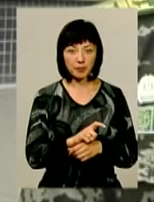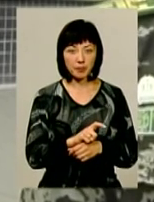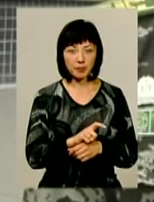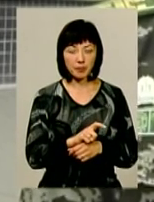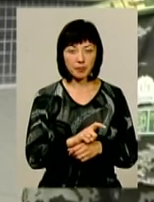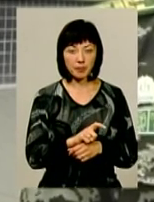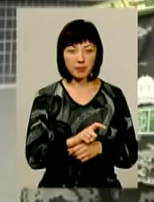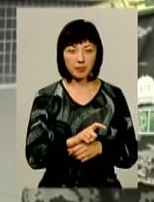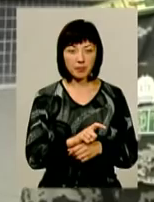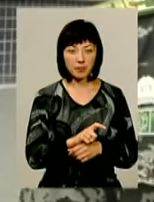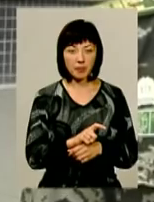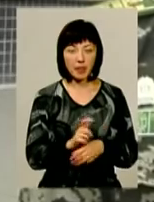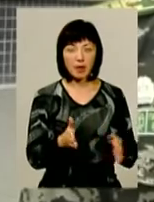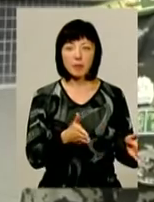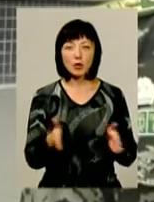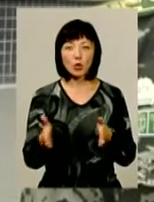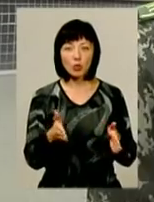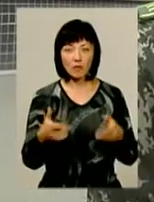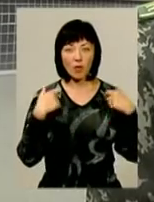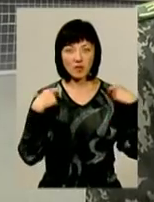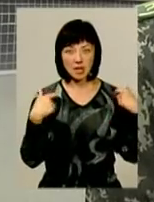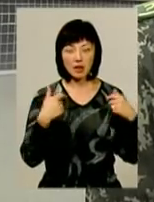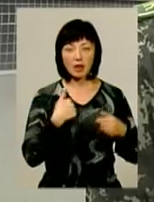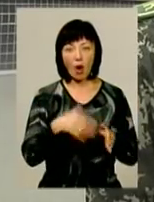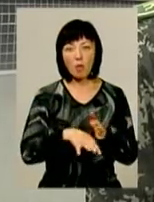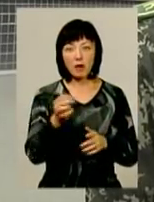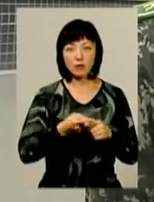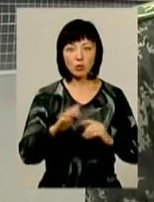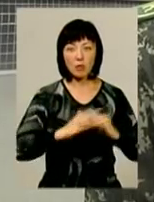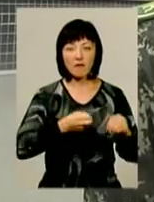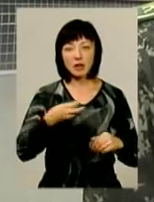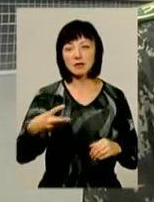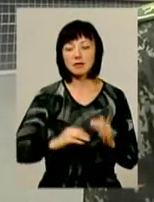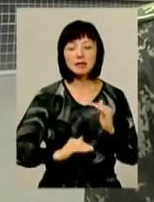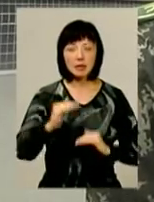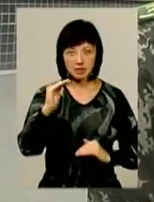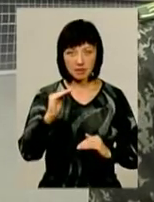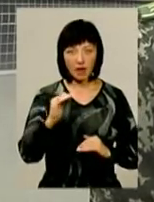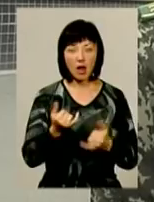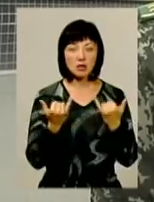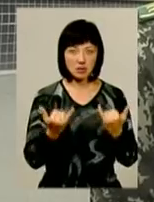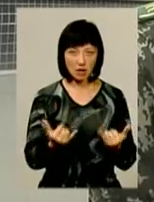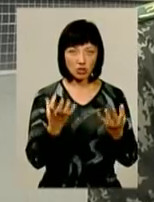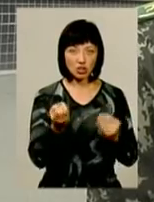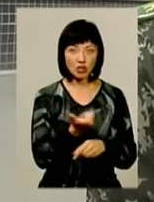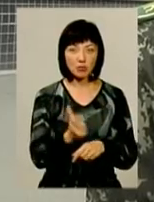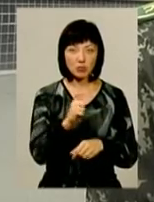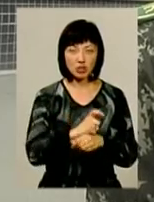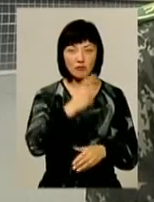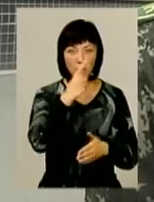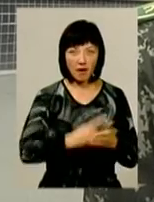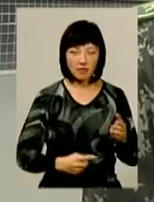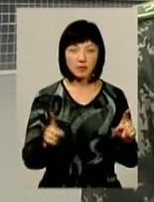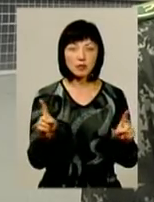більше підготовленіших офіцерів. Я обрав цю професію з самого малку, а зараз я ще більш переконався,